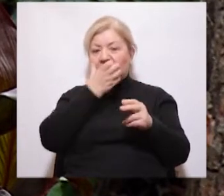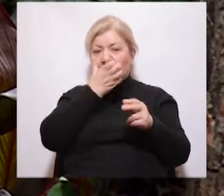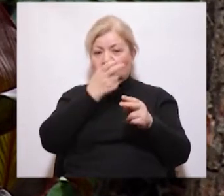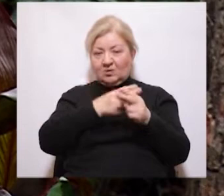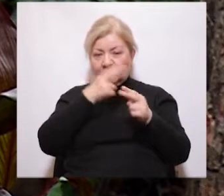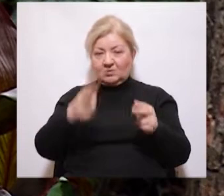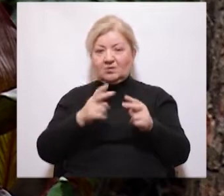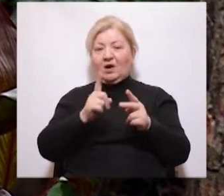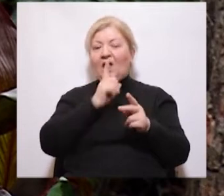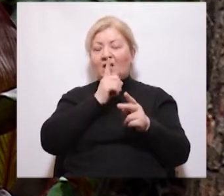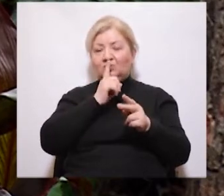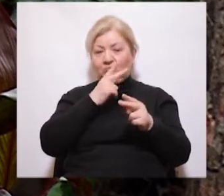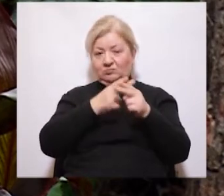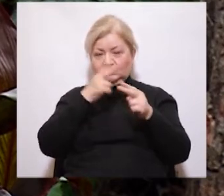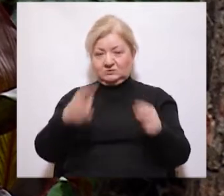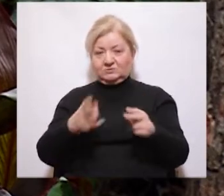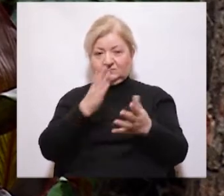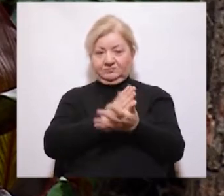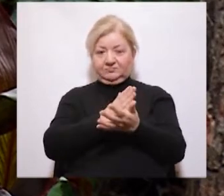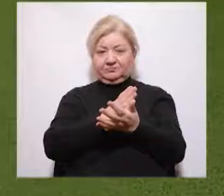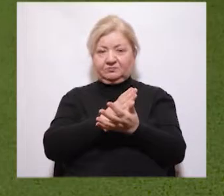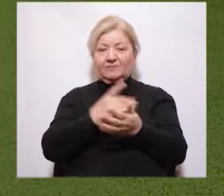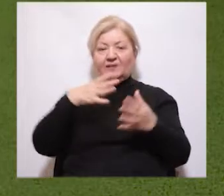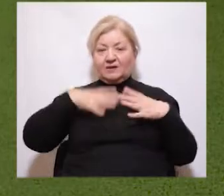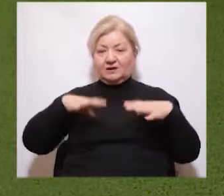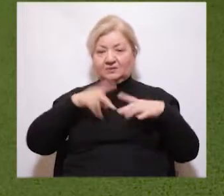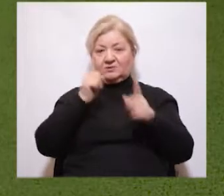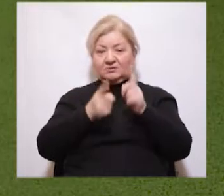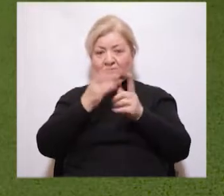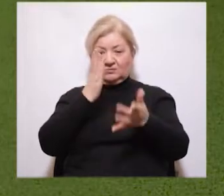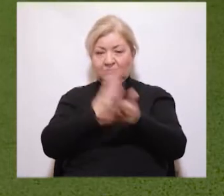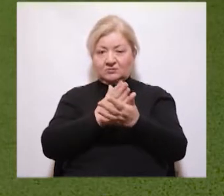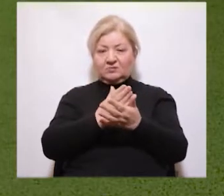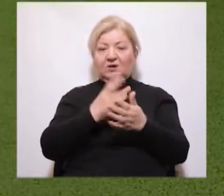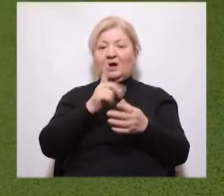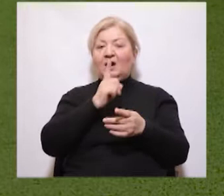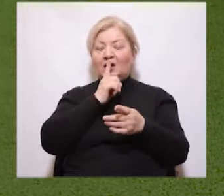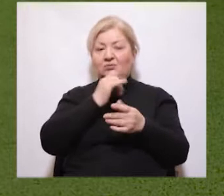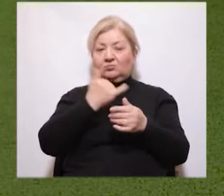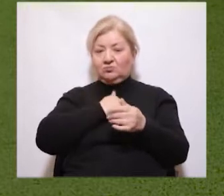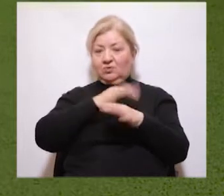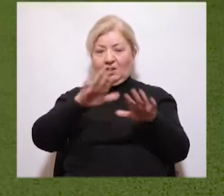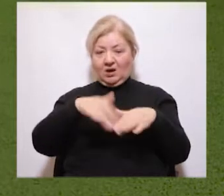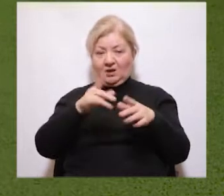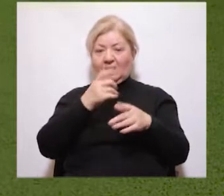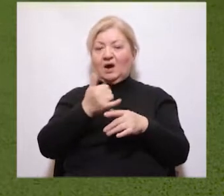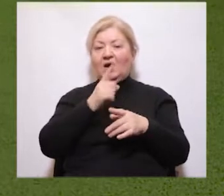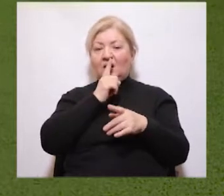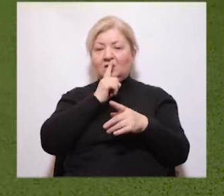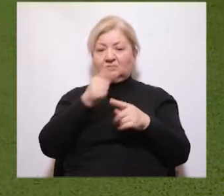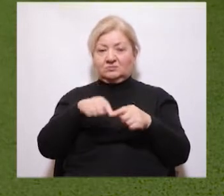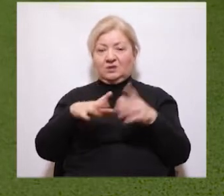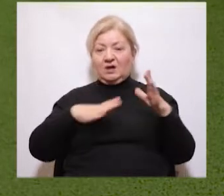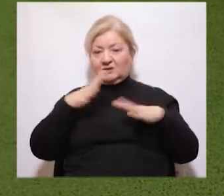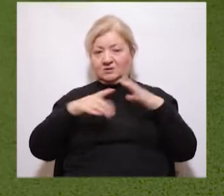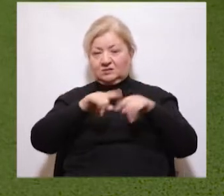ჰიდროელექტროსადგური, თბოელექტროსადგური და ატომური ელექტროსადგური AES. საქართველოს რეალობაში ატომური ელექტროსადგურები არ გვაქვს, ანუ